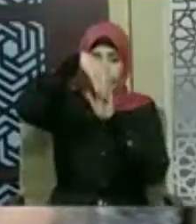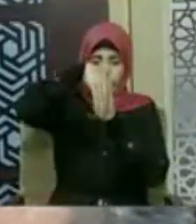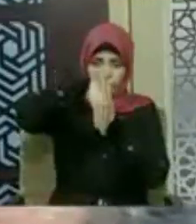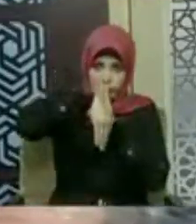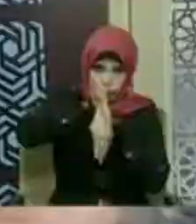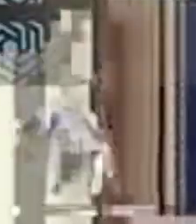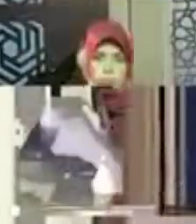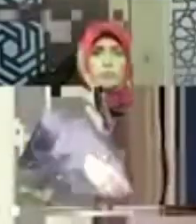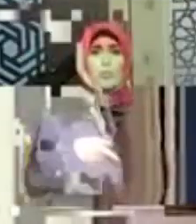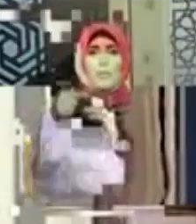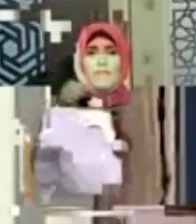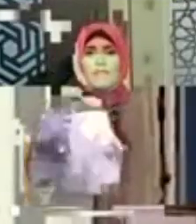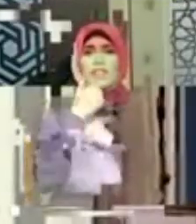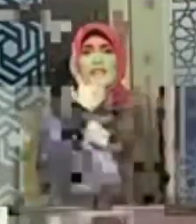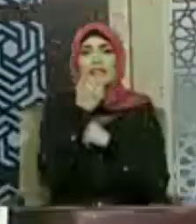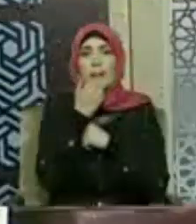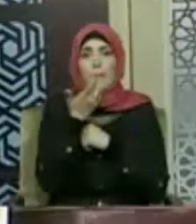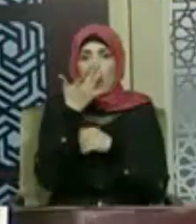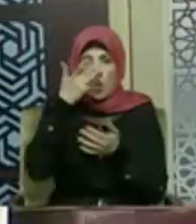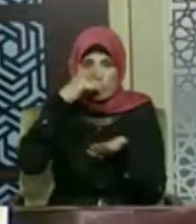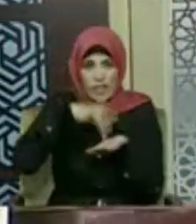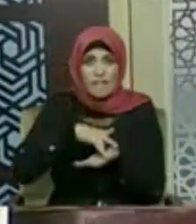والخذلان. وهنا